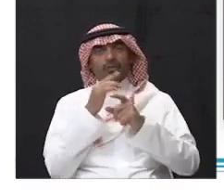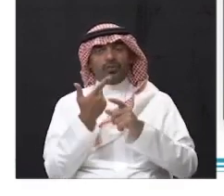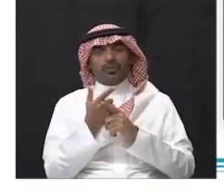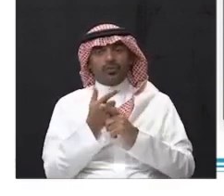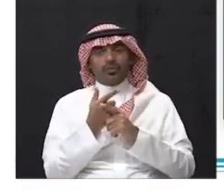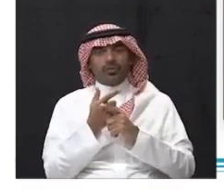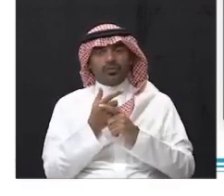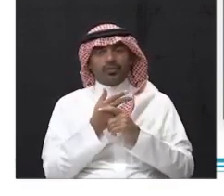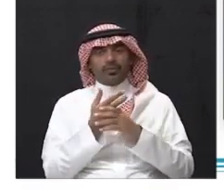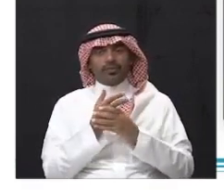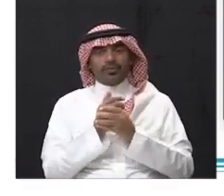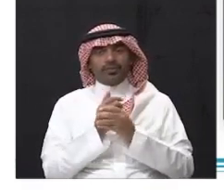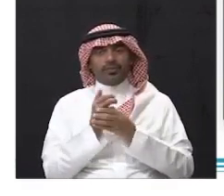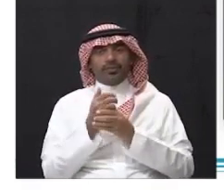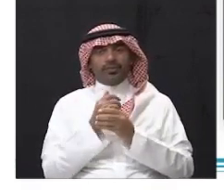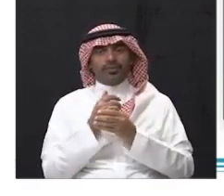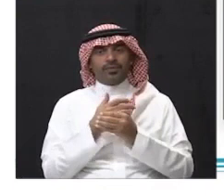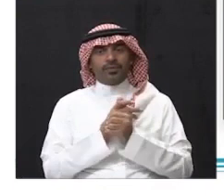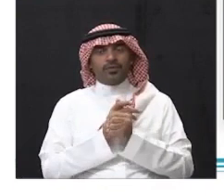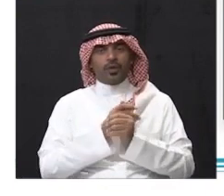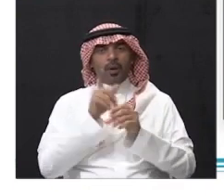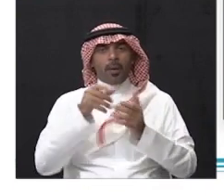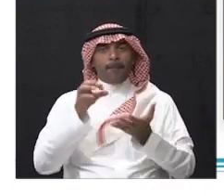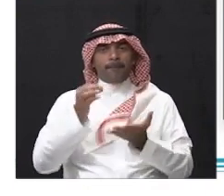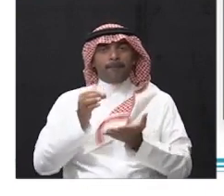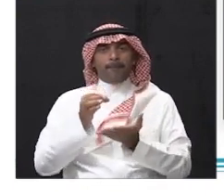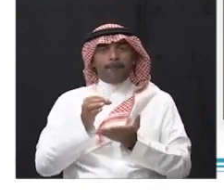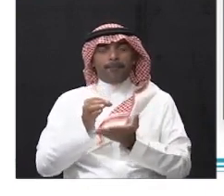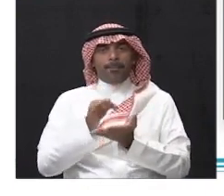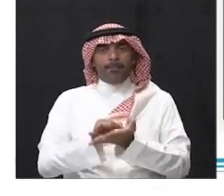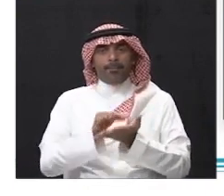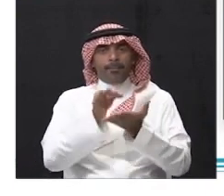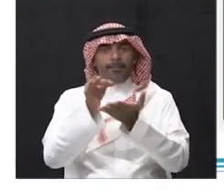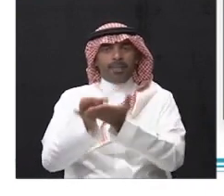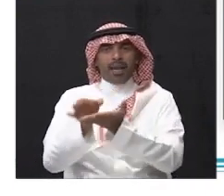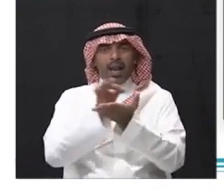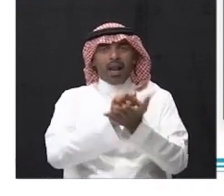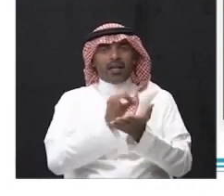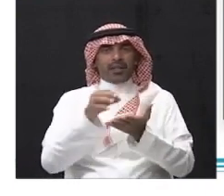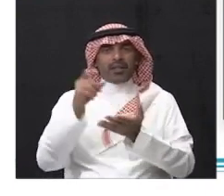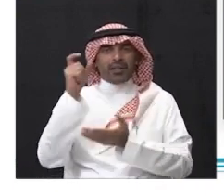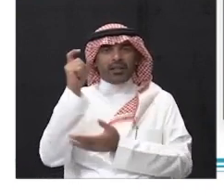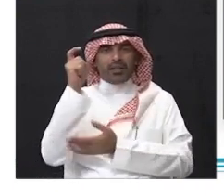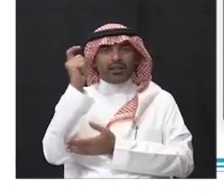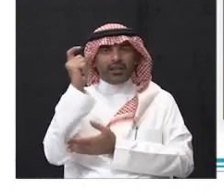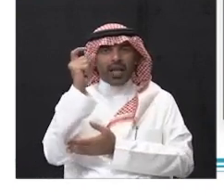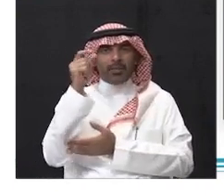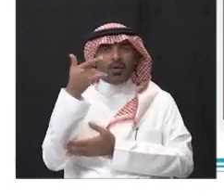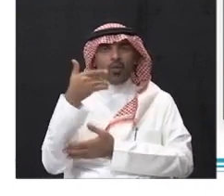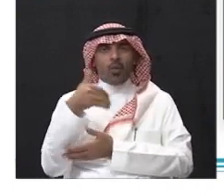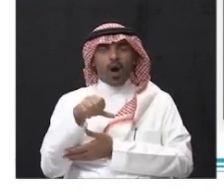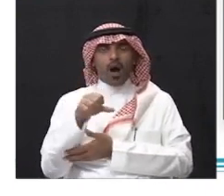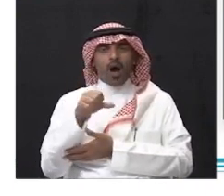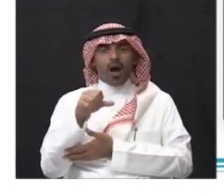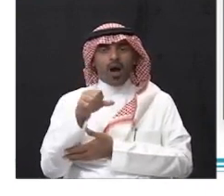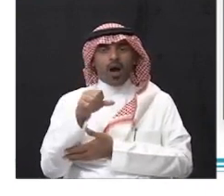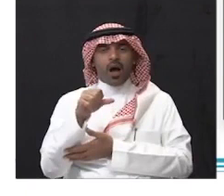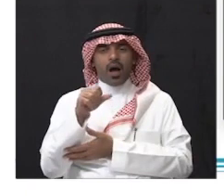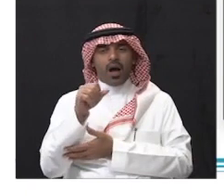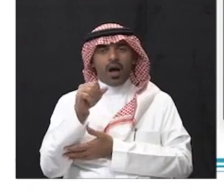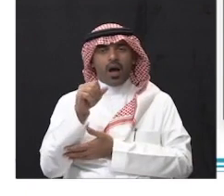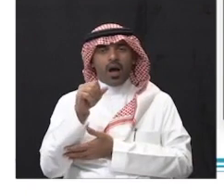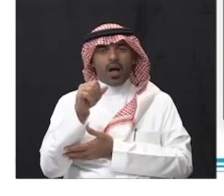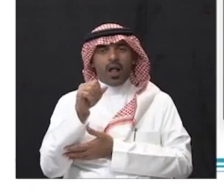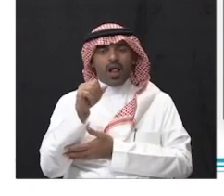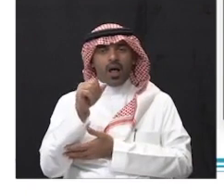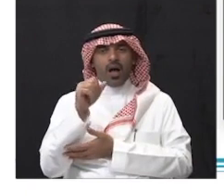البلاد الإسلامية والعربية التي وقعت تحت الاستعمار. إسبانيا استعمرت كل من الريف المراكشي،